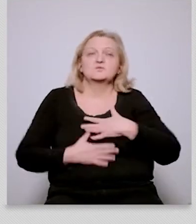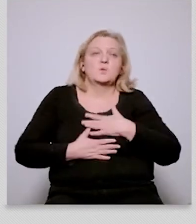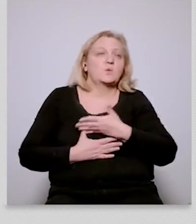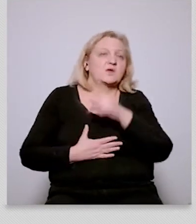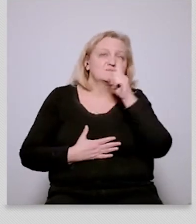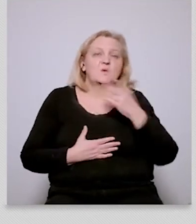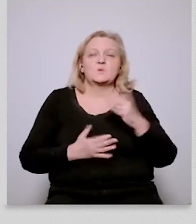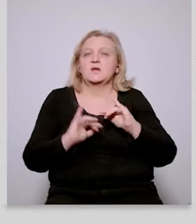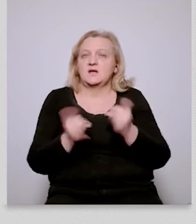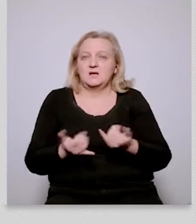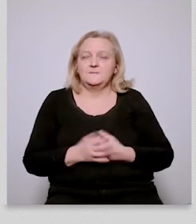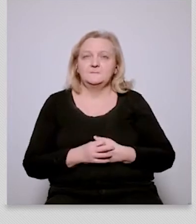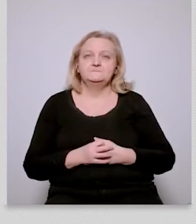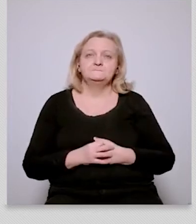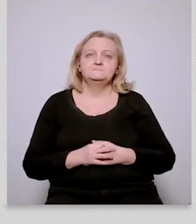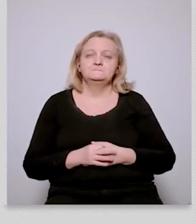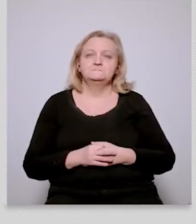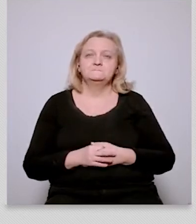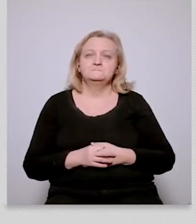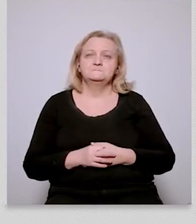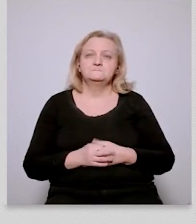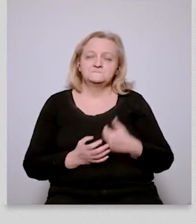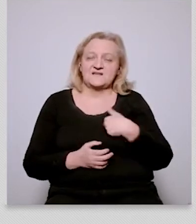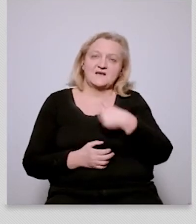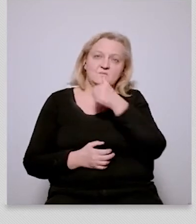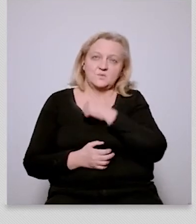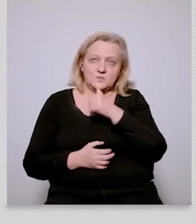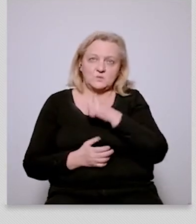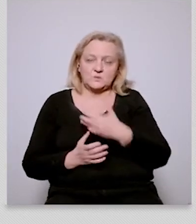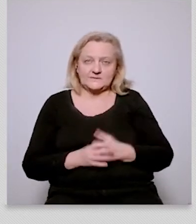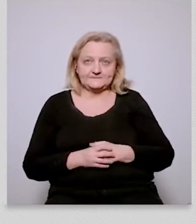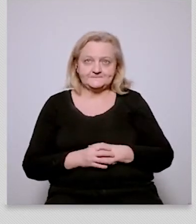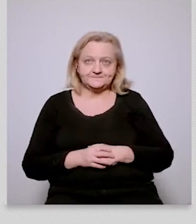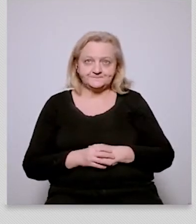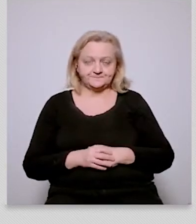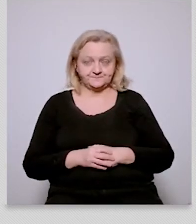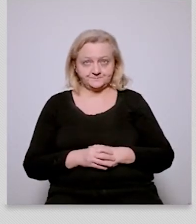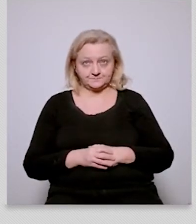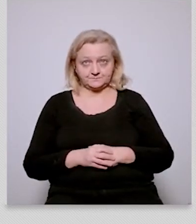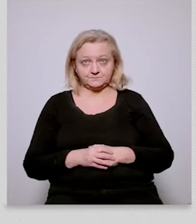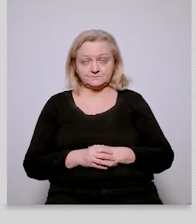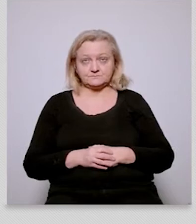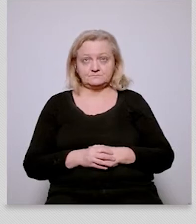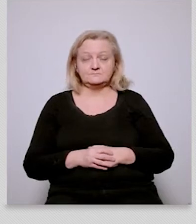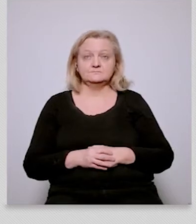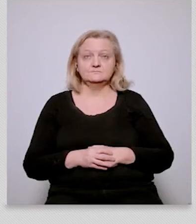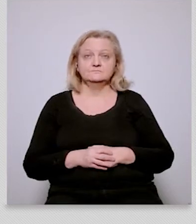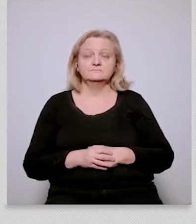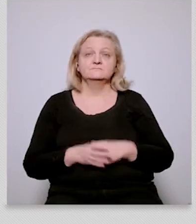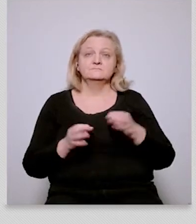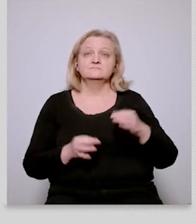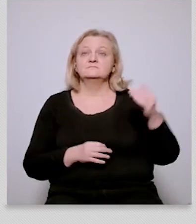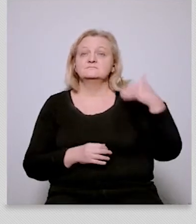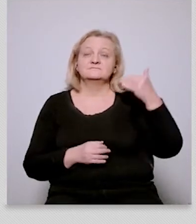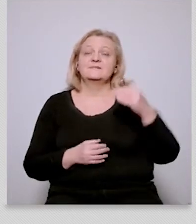społeczne i spróbuję no ja teraz zabieram głos jako